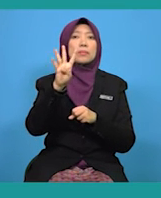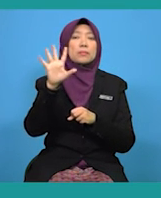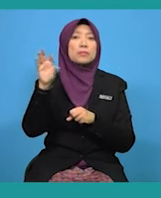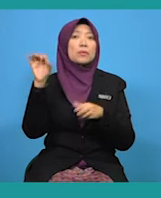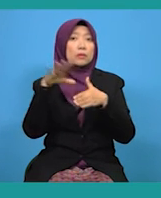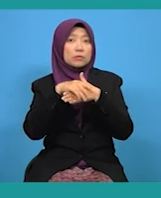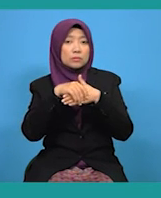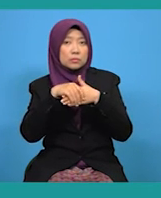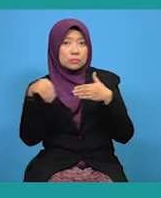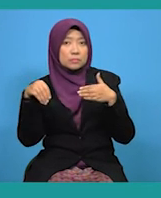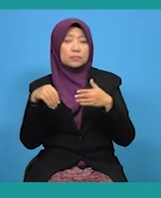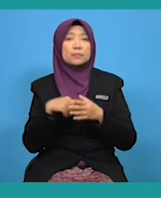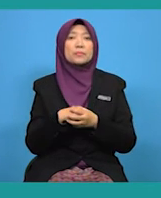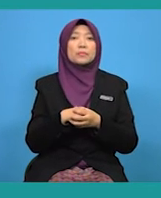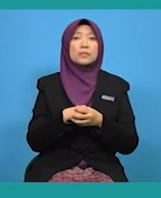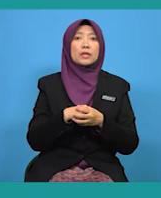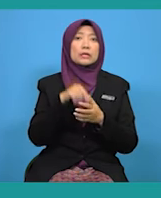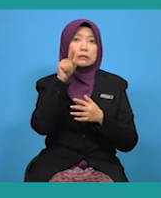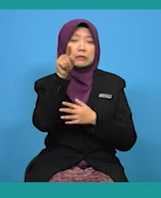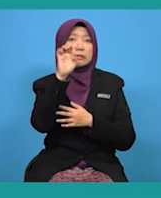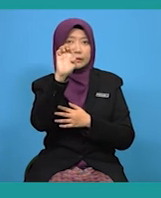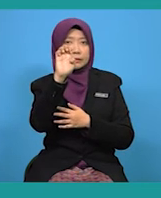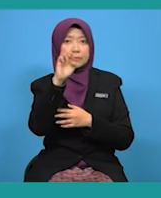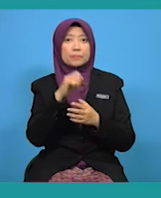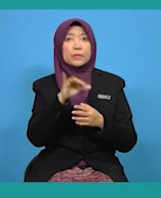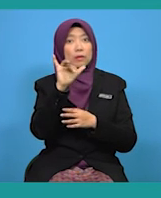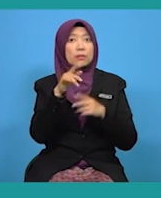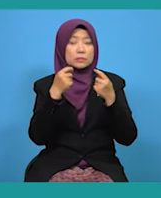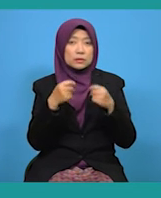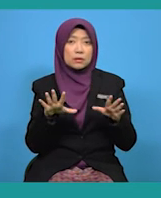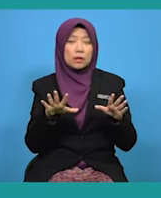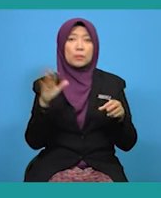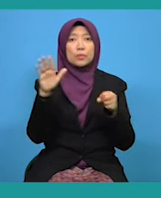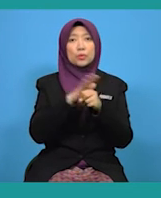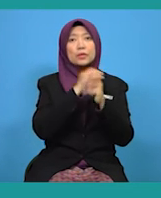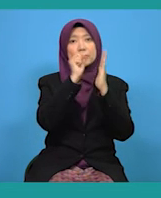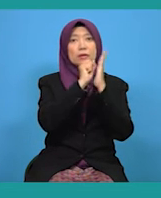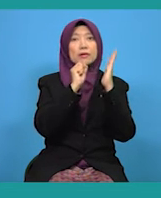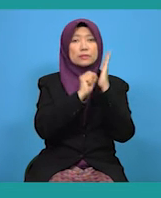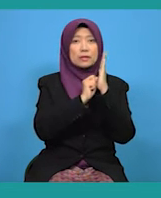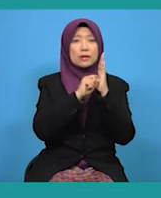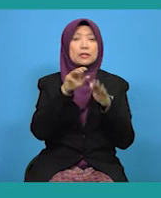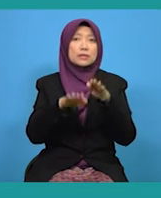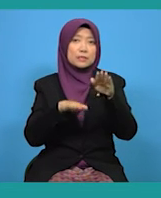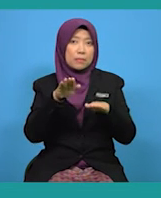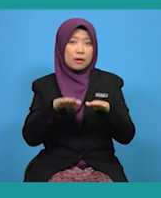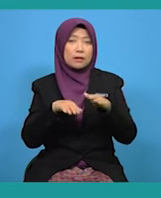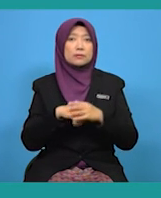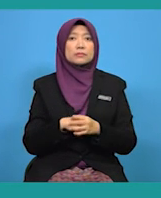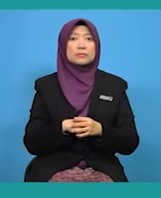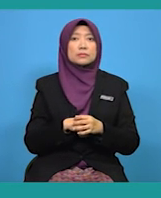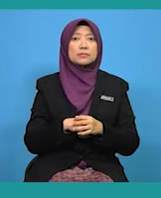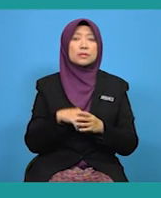m6400 50juta yaitu pada titik yang telah bangun kaki syarat keseimbangan